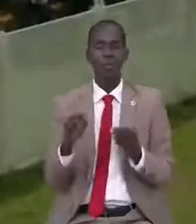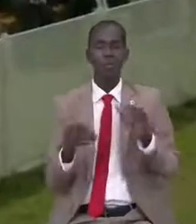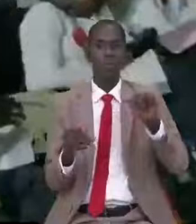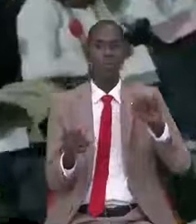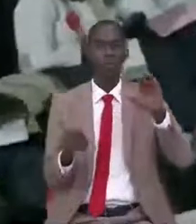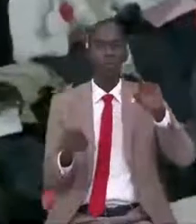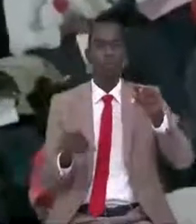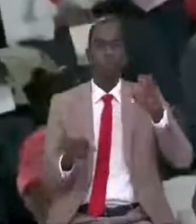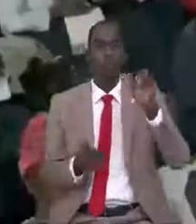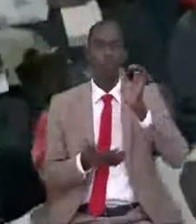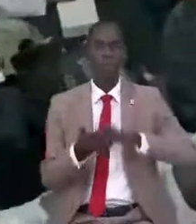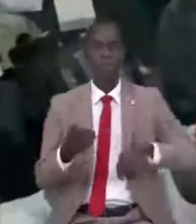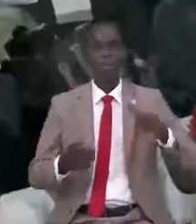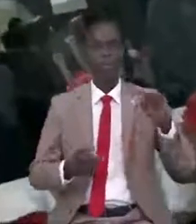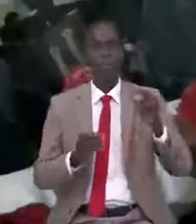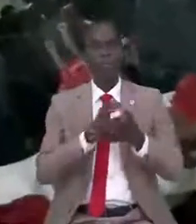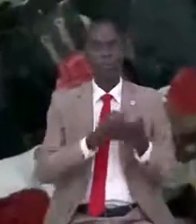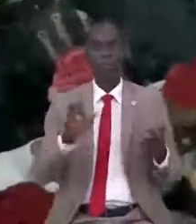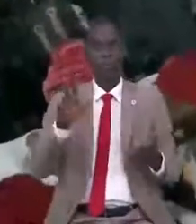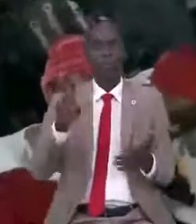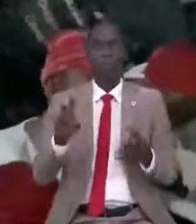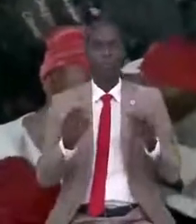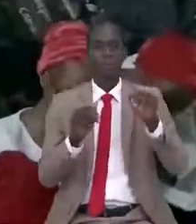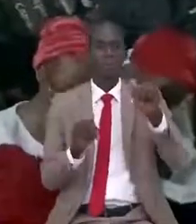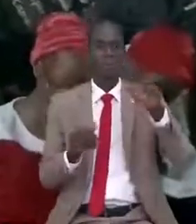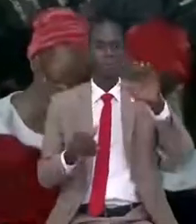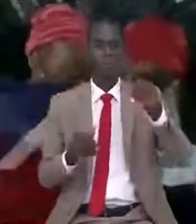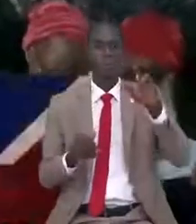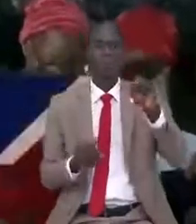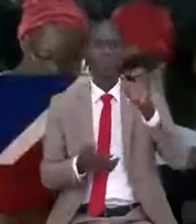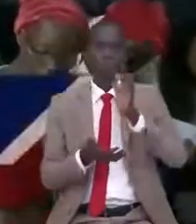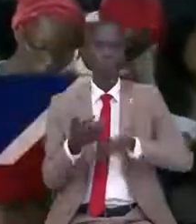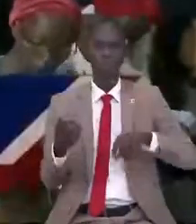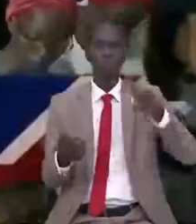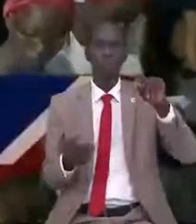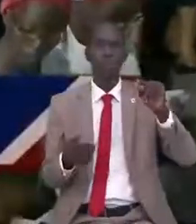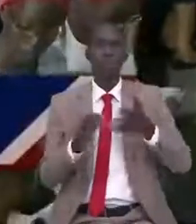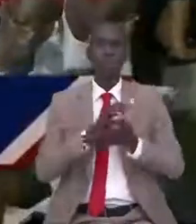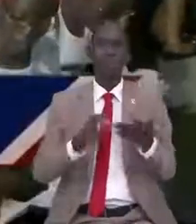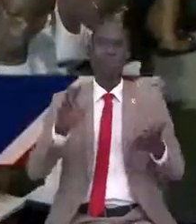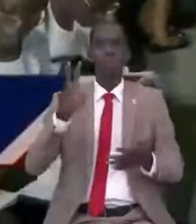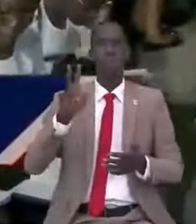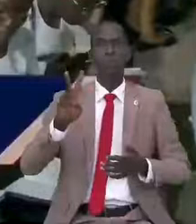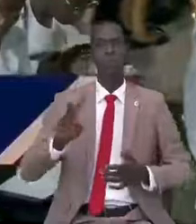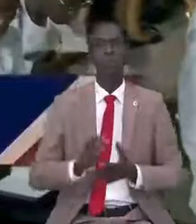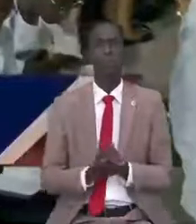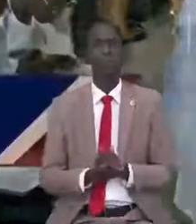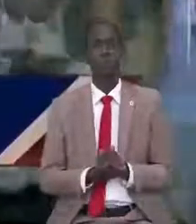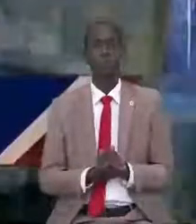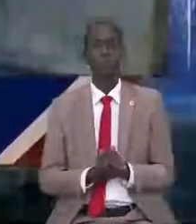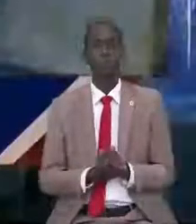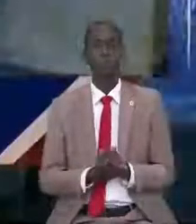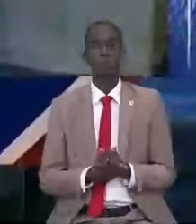Actes chapitre 20, 32. Actes chapitre 20, le verset